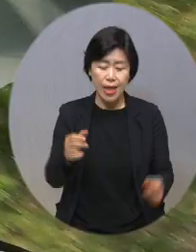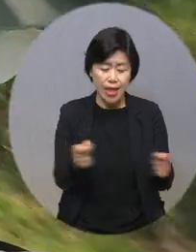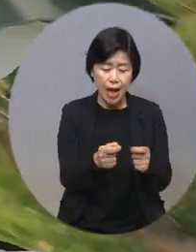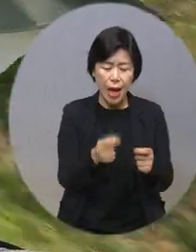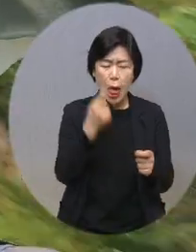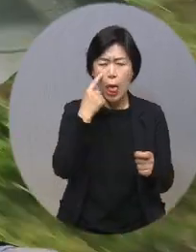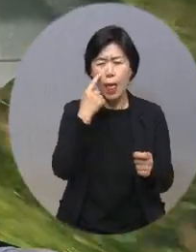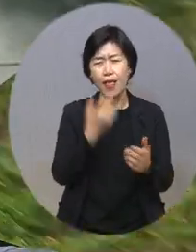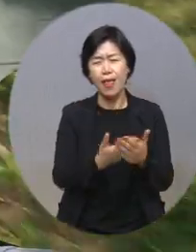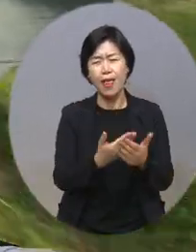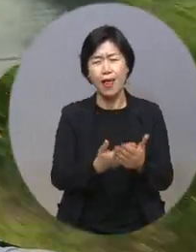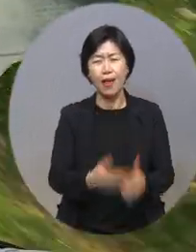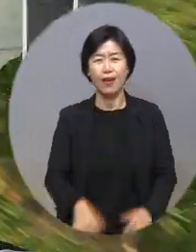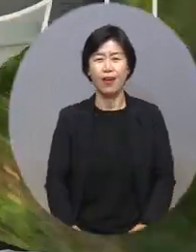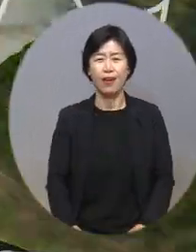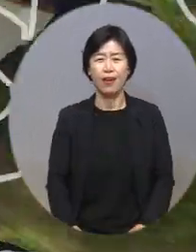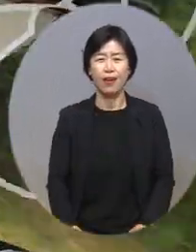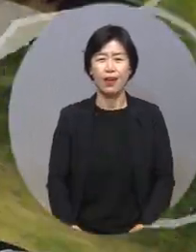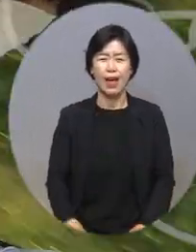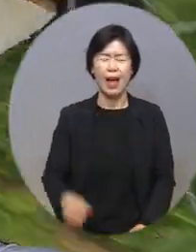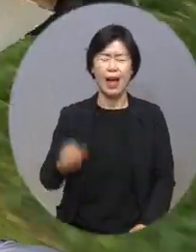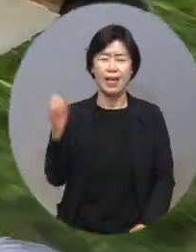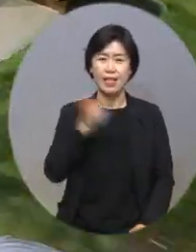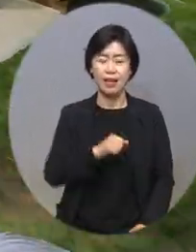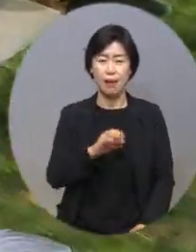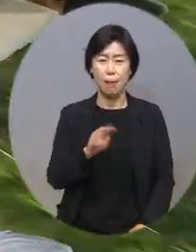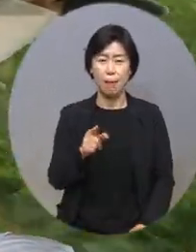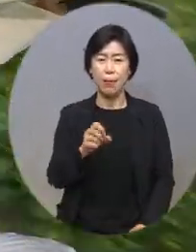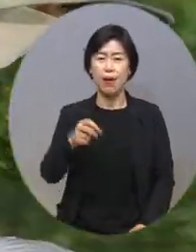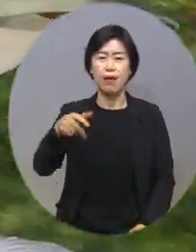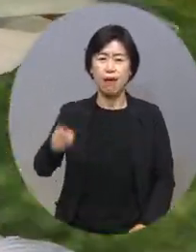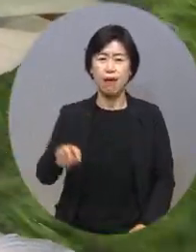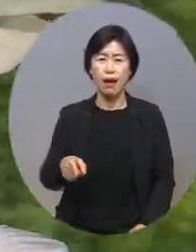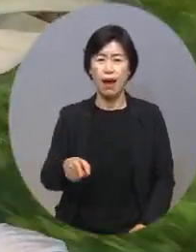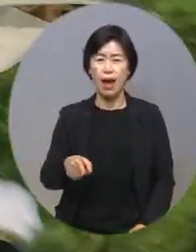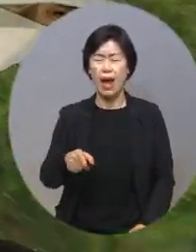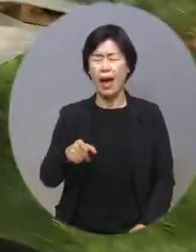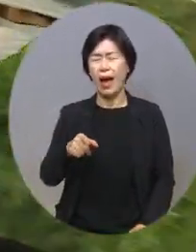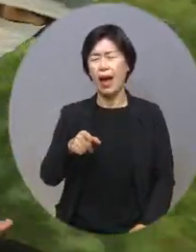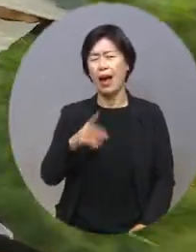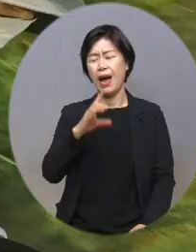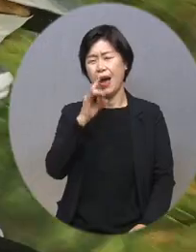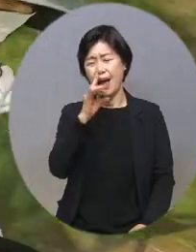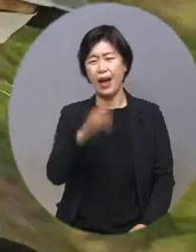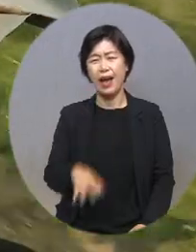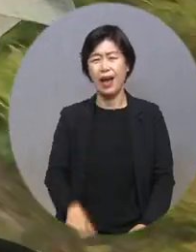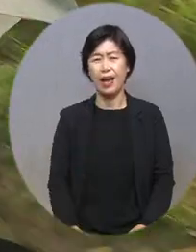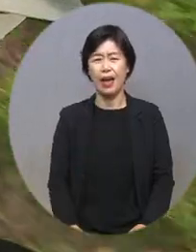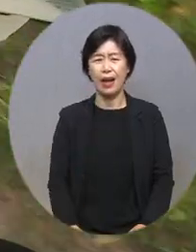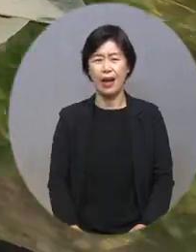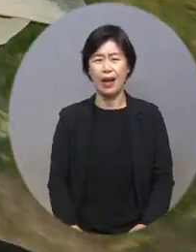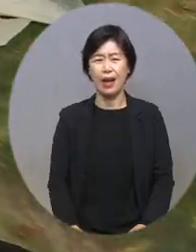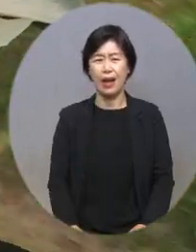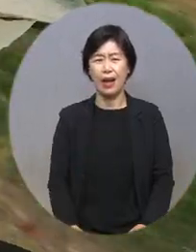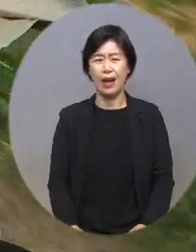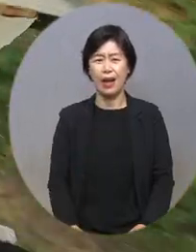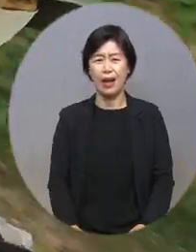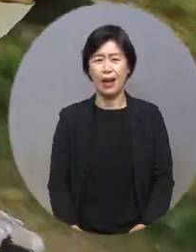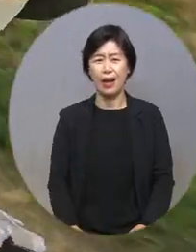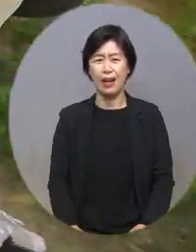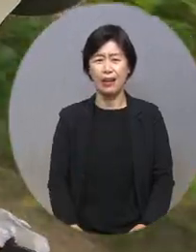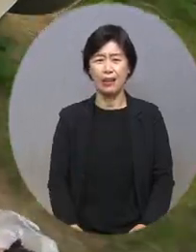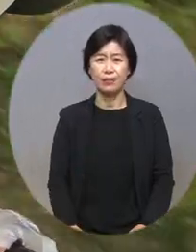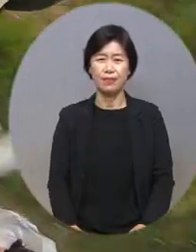아, 벙커 씨! 빠졌어요? 빠졌어요? 아저씨 뒤로 왔어요?